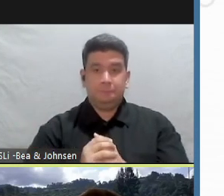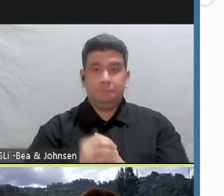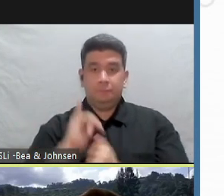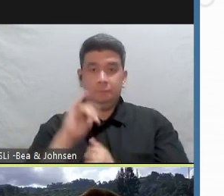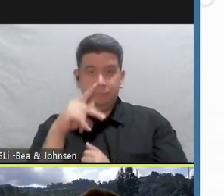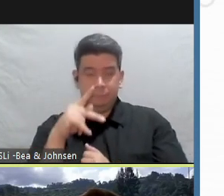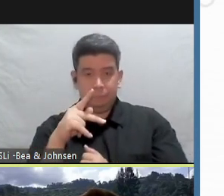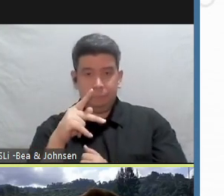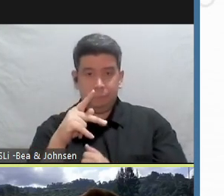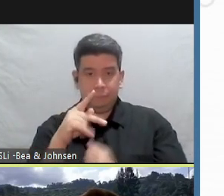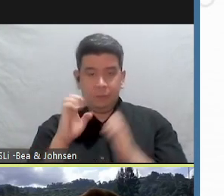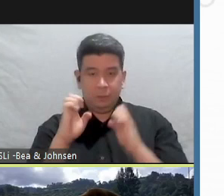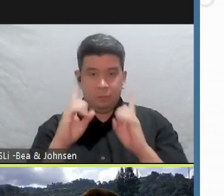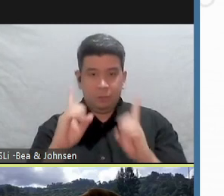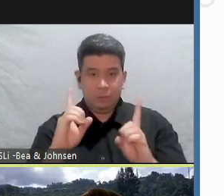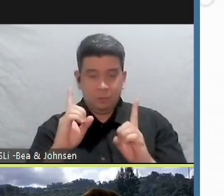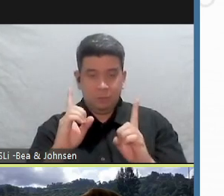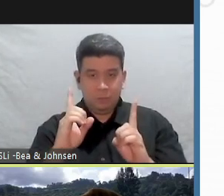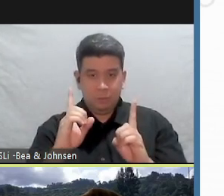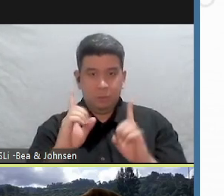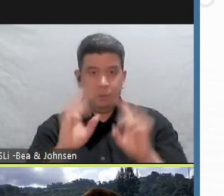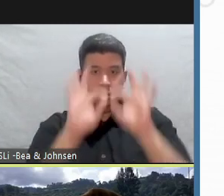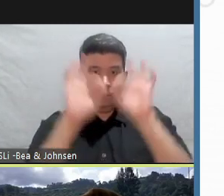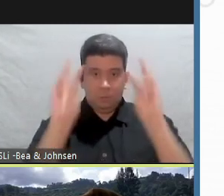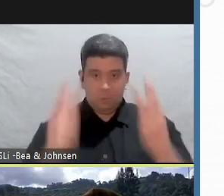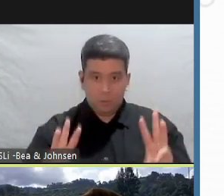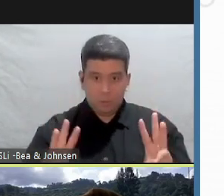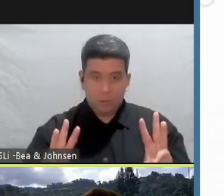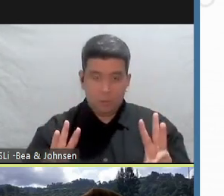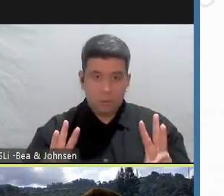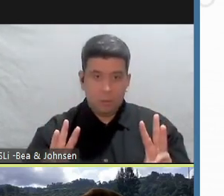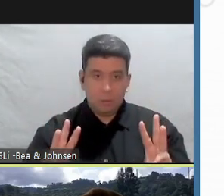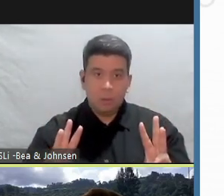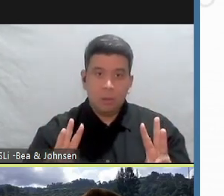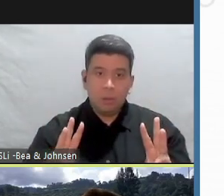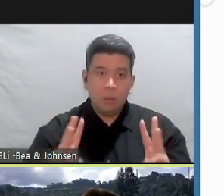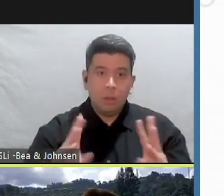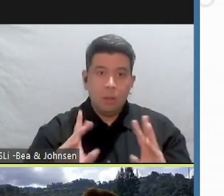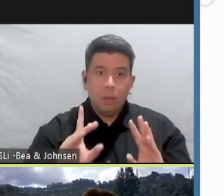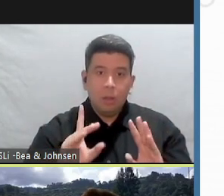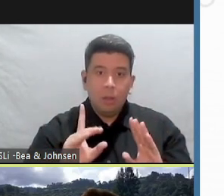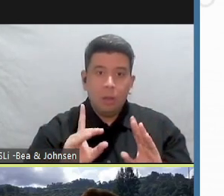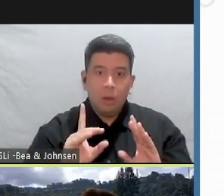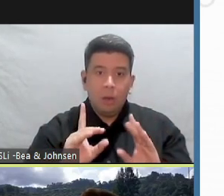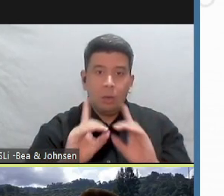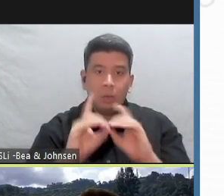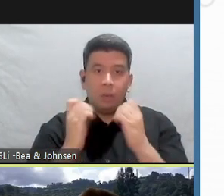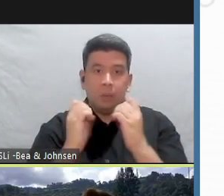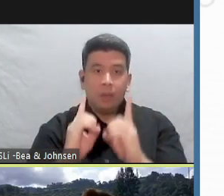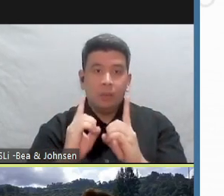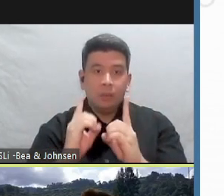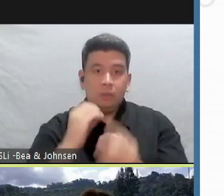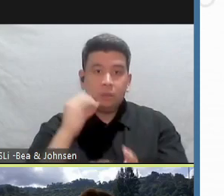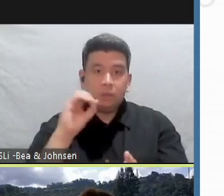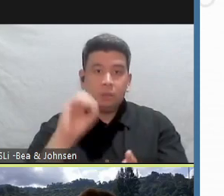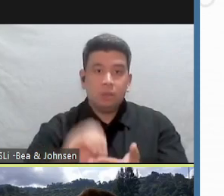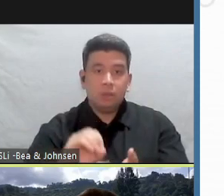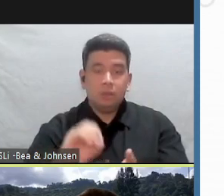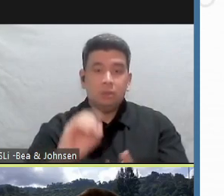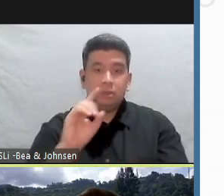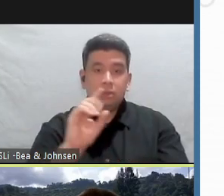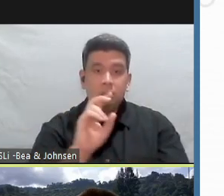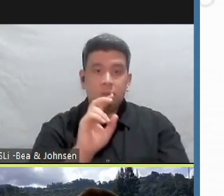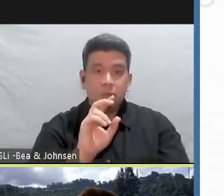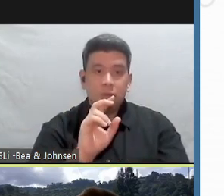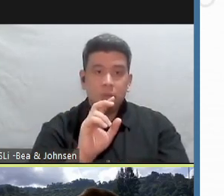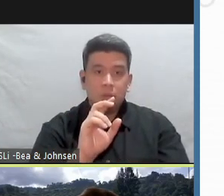education framework na dapat yung tandaan, ano, yung DepEd Order 62 Series 2011, dahil ito sa mga advocacy